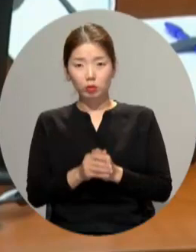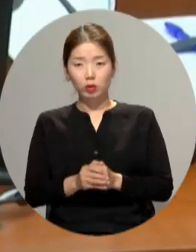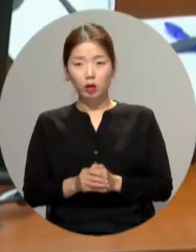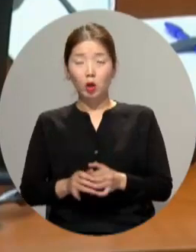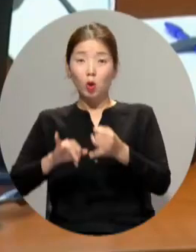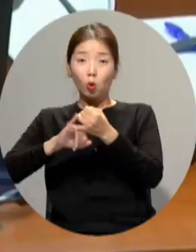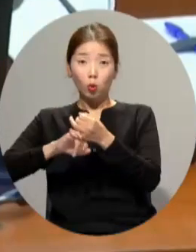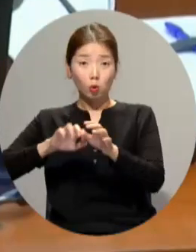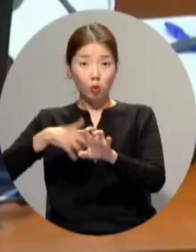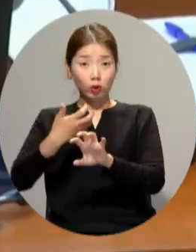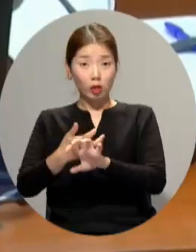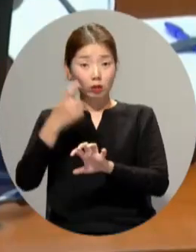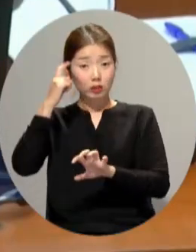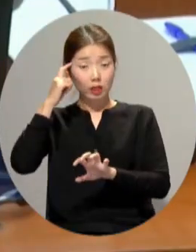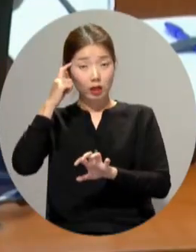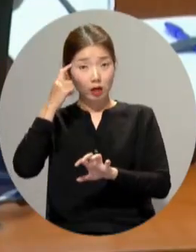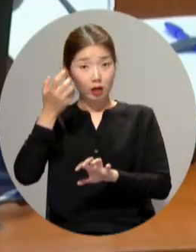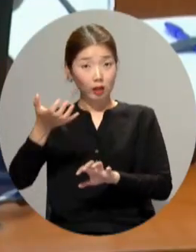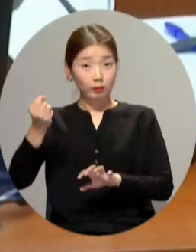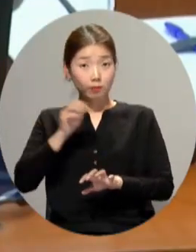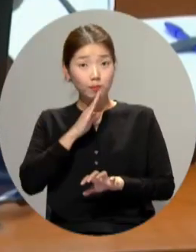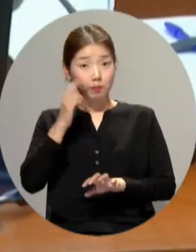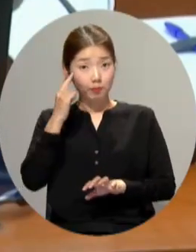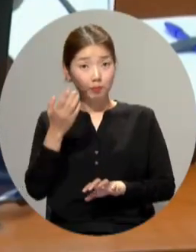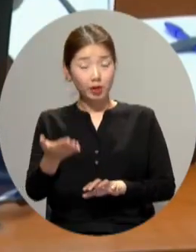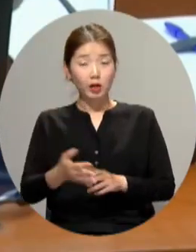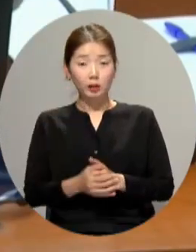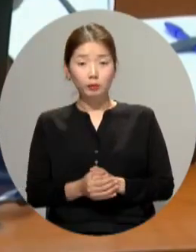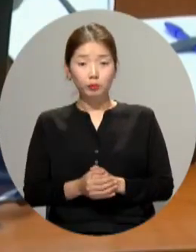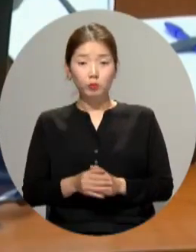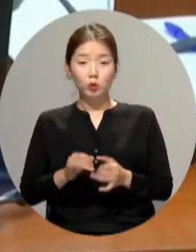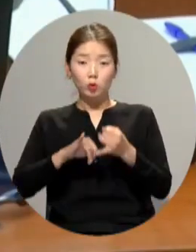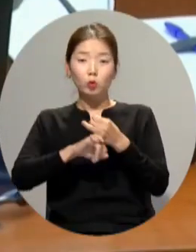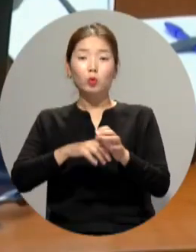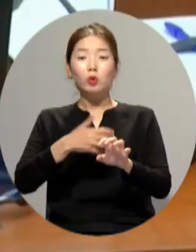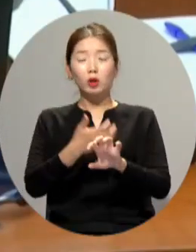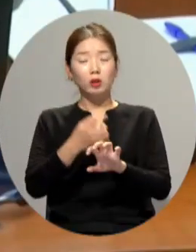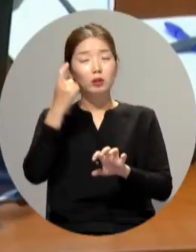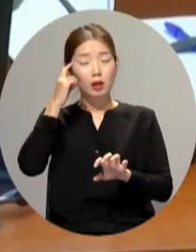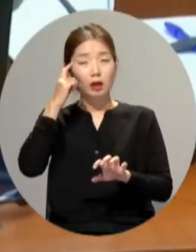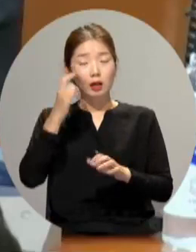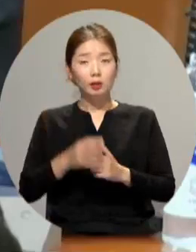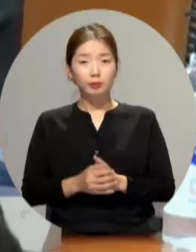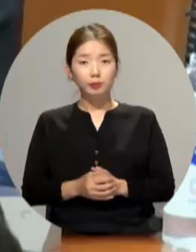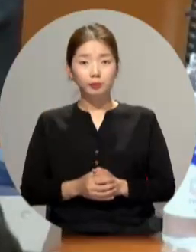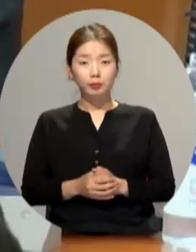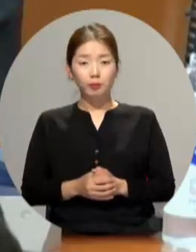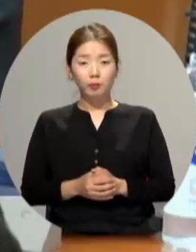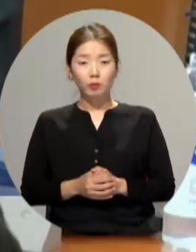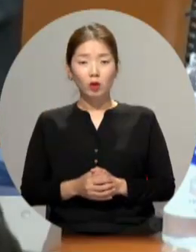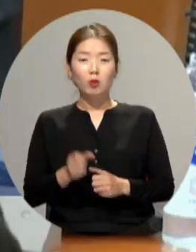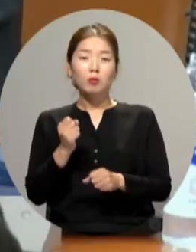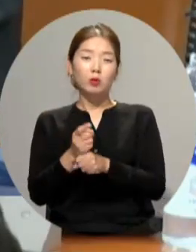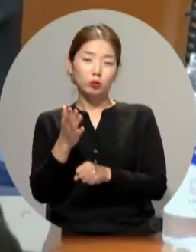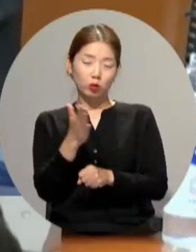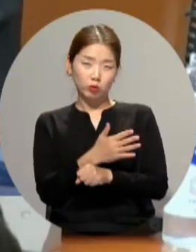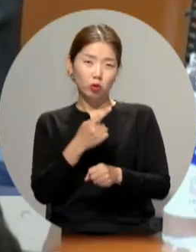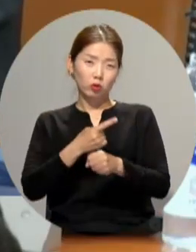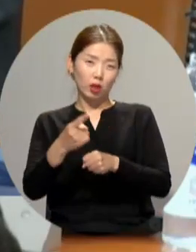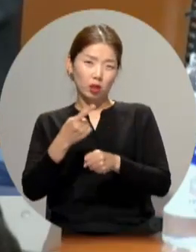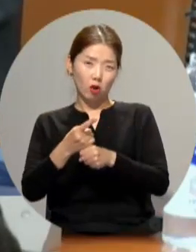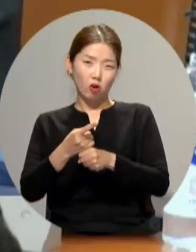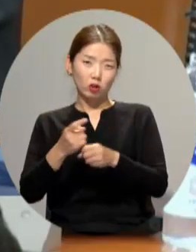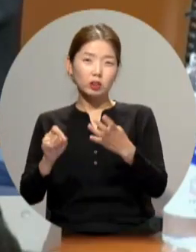꼭 개혁할 의지가 정부에 있는 거죠? 네, 저는 반드시 개혁해야 된다고 생각합니다. 네. 벌써부터 내년